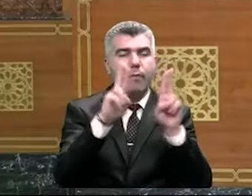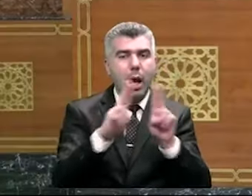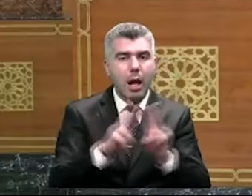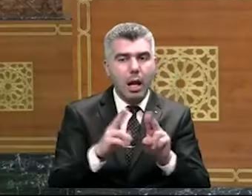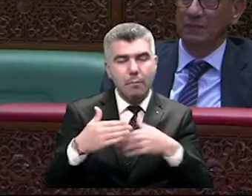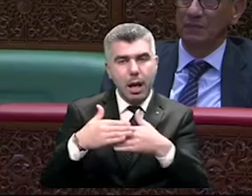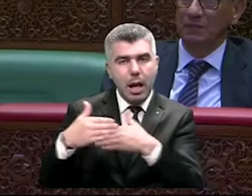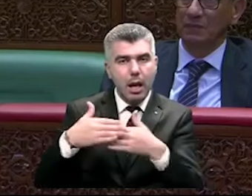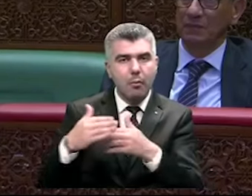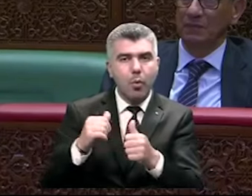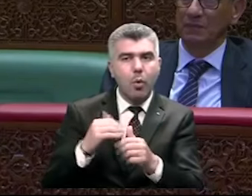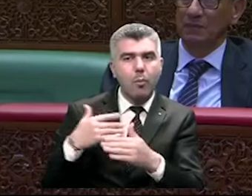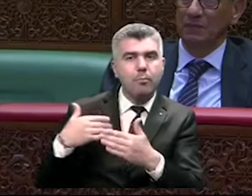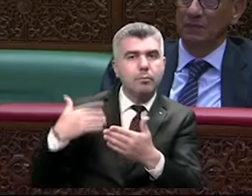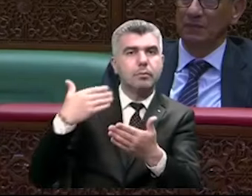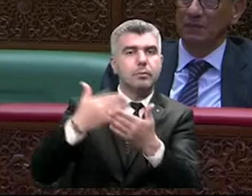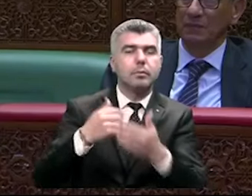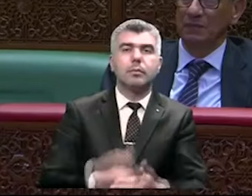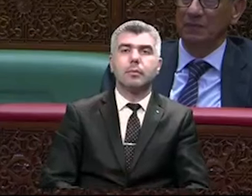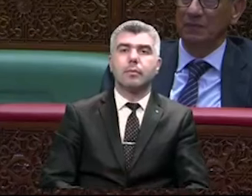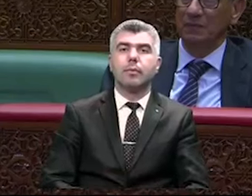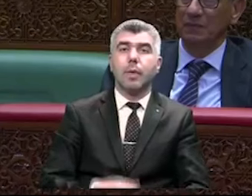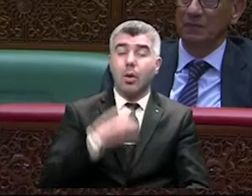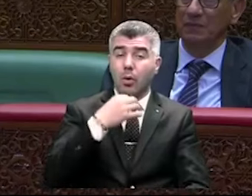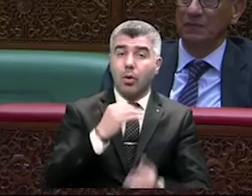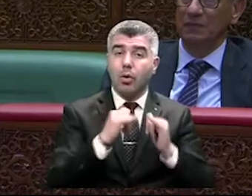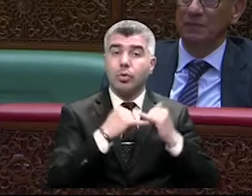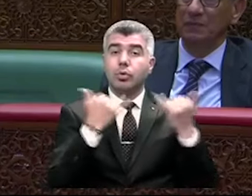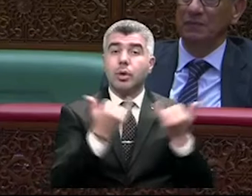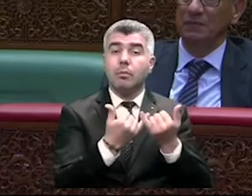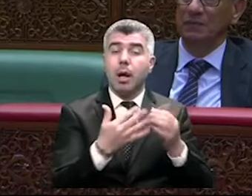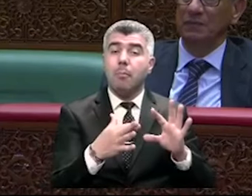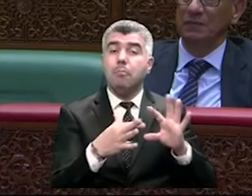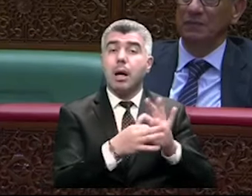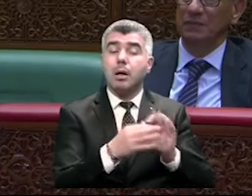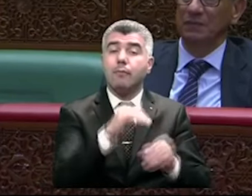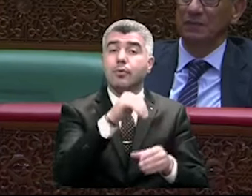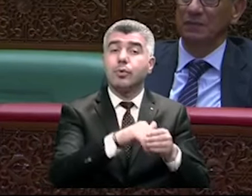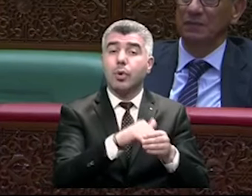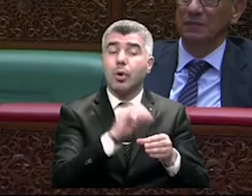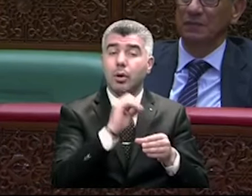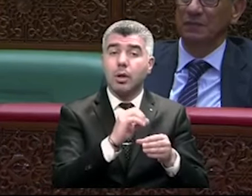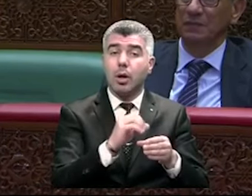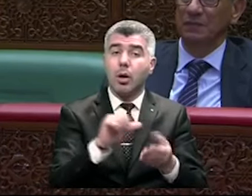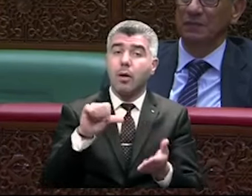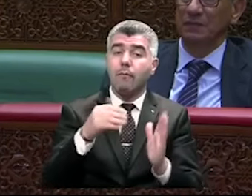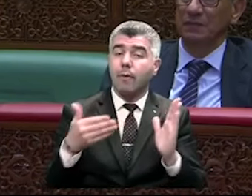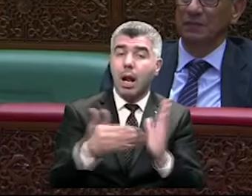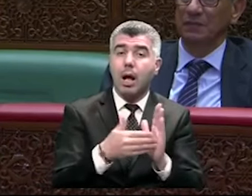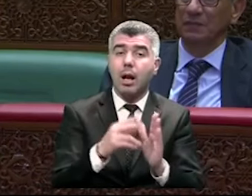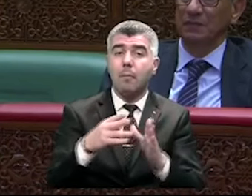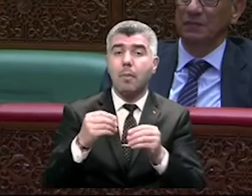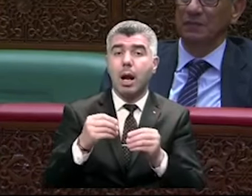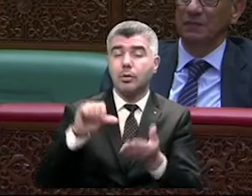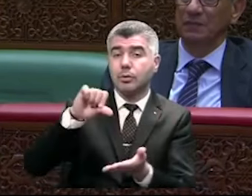القصير وكذلك المدى المتوسط كن تكلموا السيد الوزير عن الاجتماعات ديال صندوق النقد الدولي التي كانت اخرها في مدينه مراكش كن تكلموا